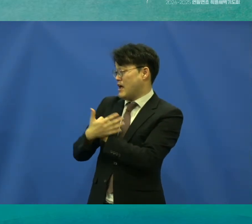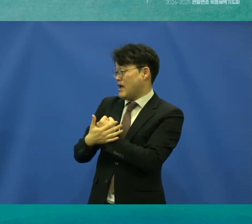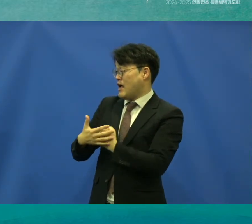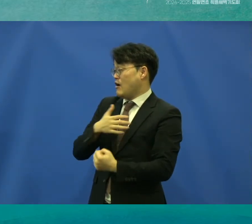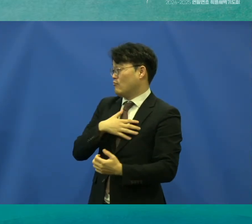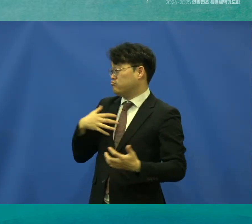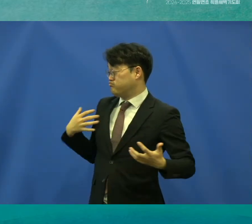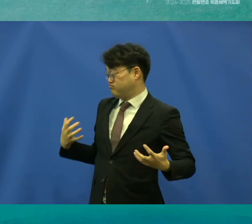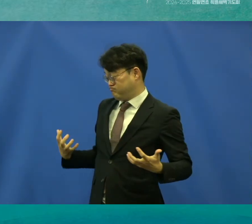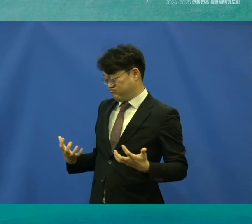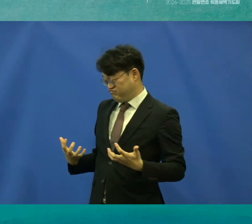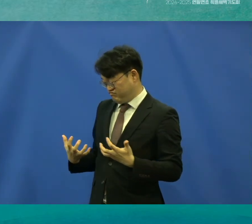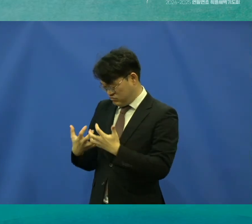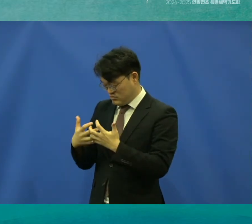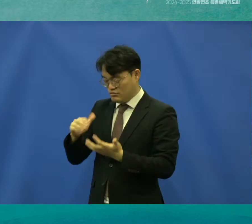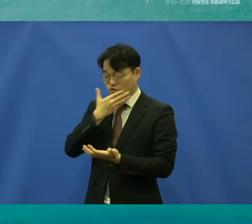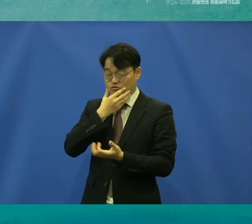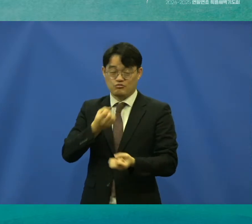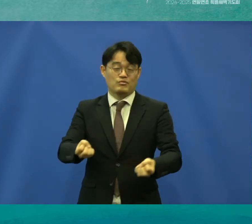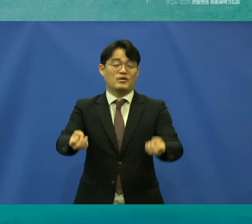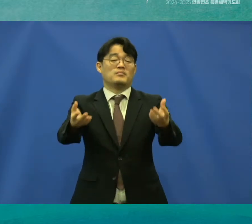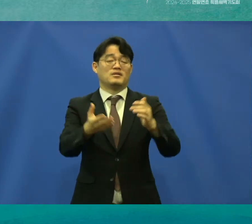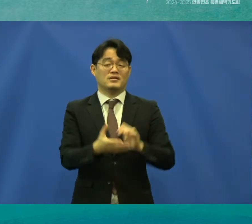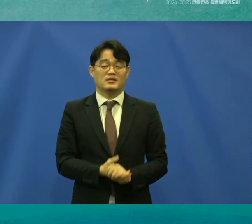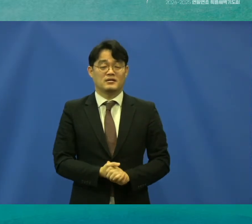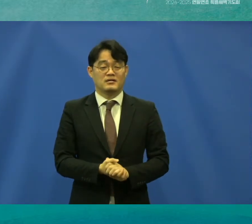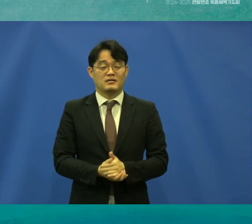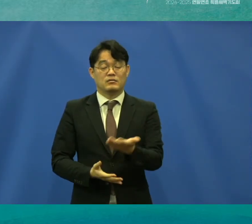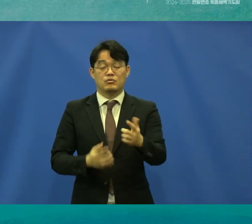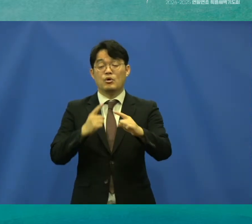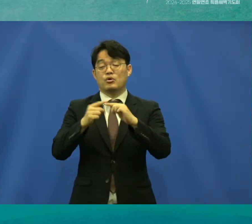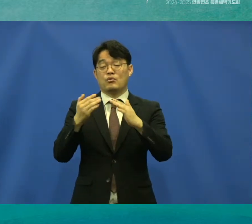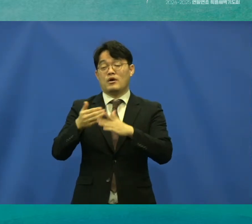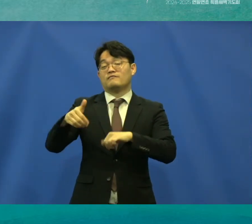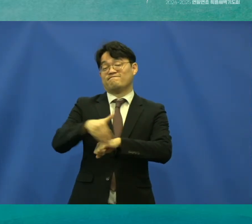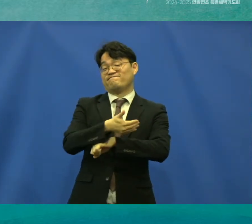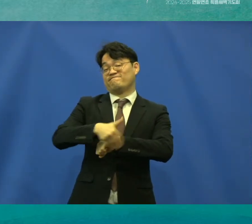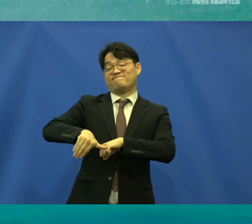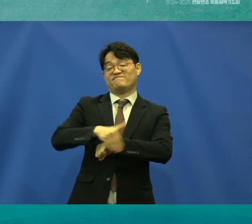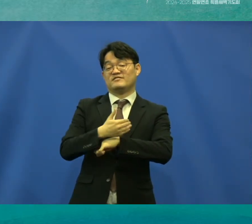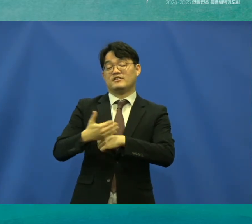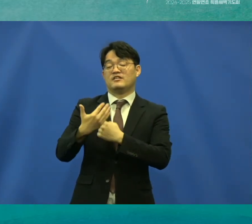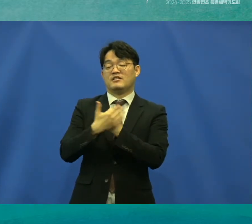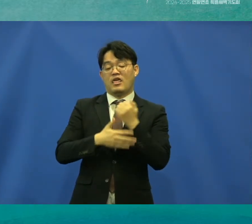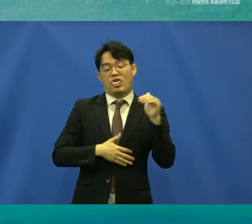이게 중요해요. 여러분, 교회를 다니는데 은혜가 식어지면 요나가 돼버려요.